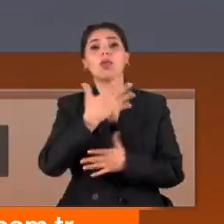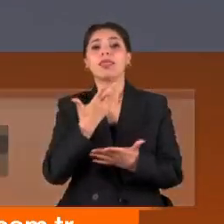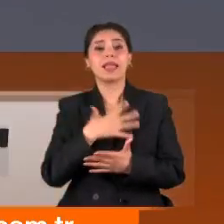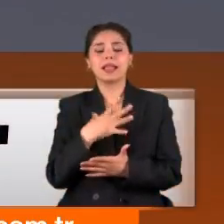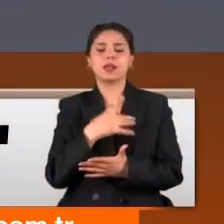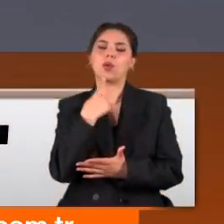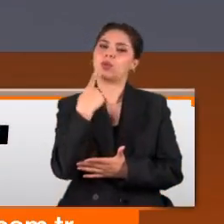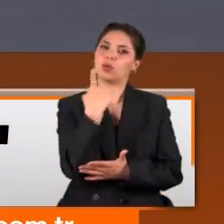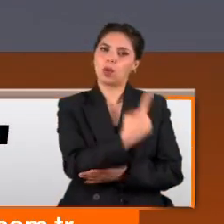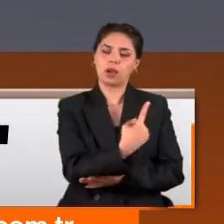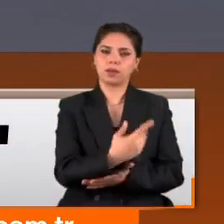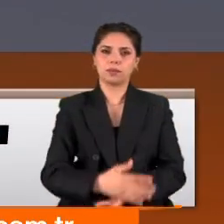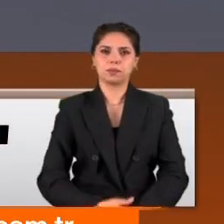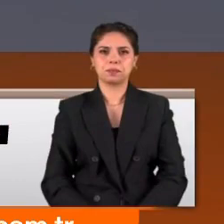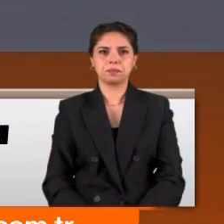beklentilerimizi söyledik dedi.